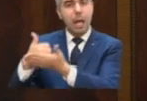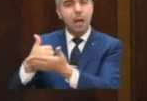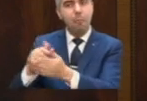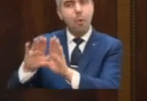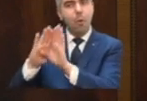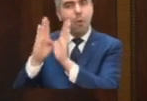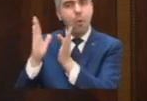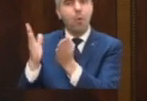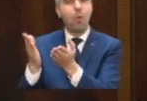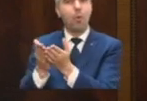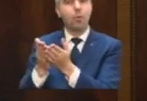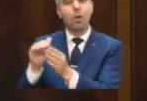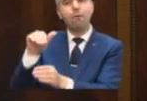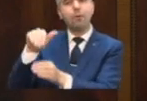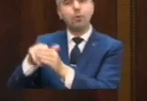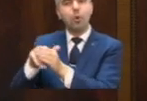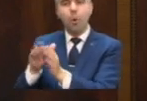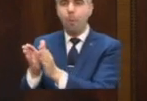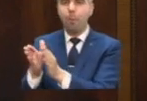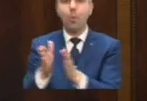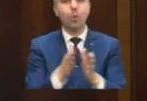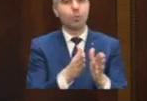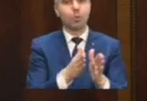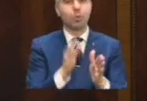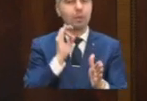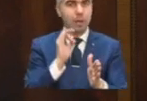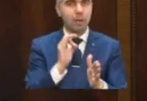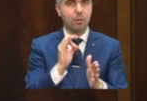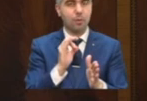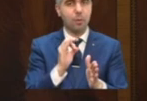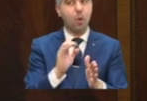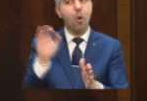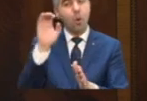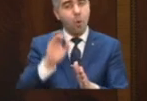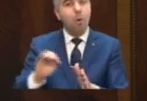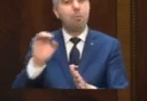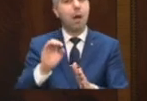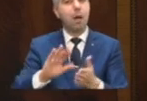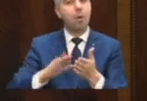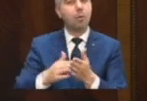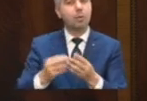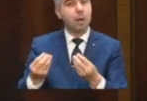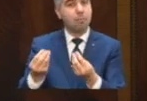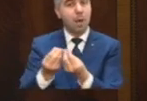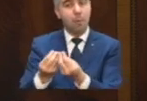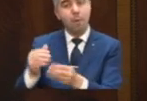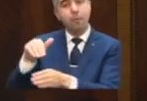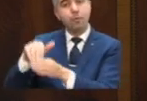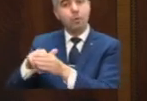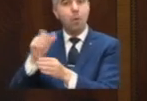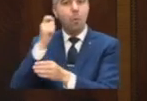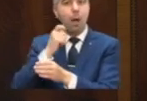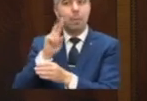القيم عبر صناديق خاصه ديال هذه المواد الاوليه كما تفعل الدول الاخرى، باش تكون تابعه مثلا لصندوق محمد